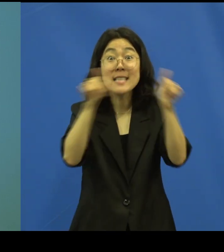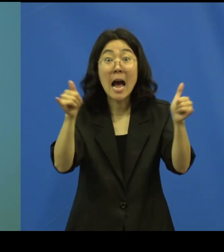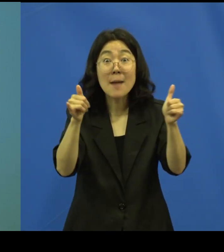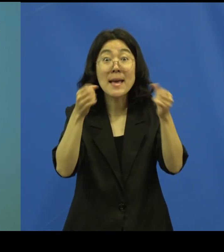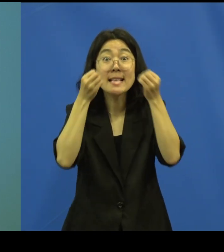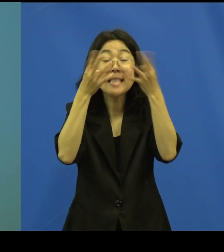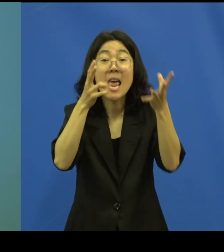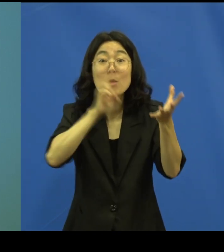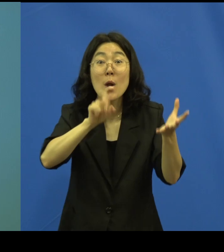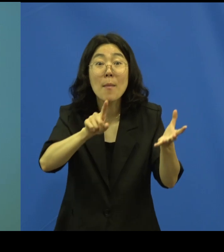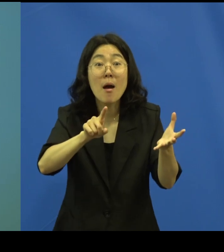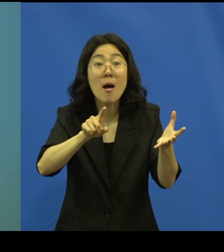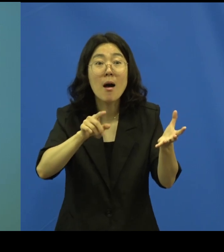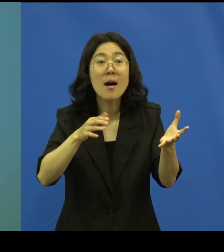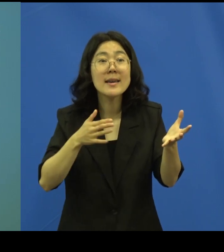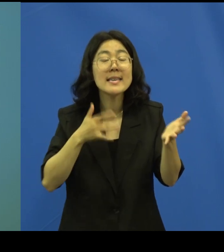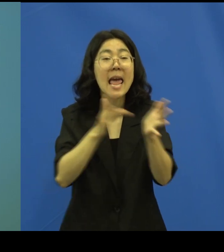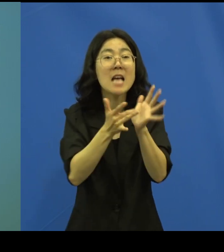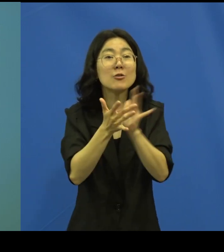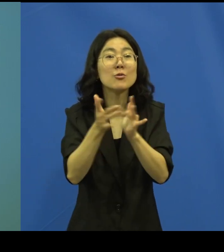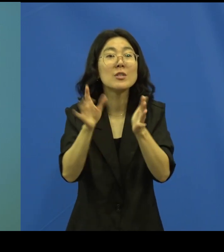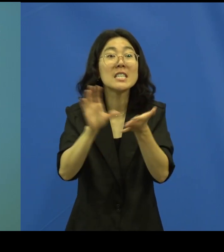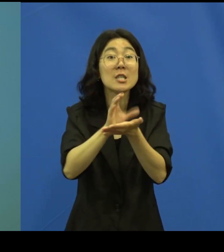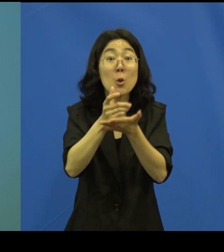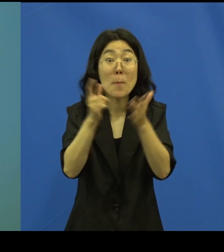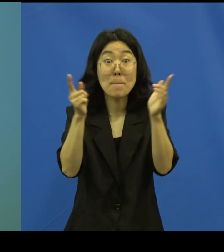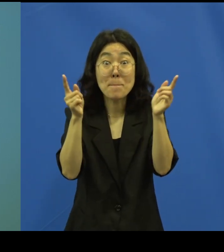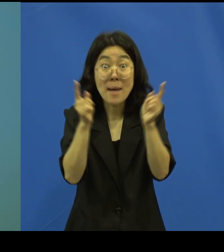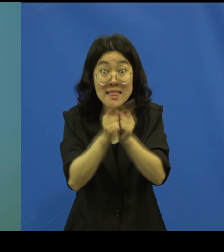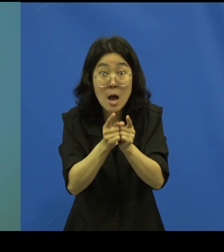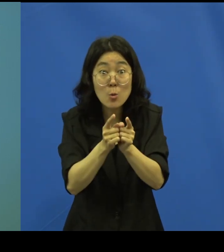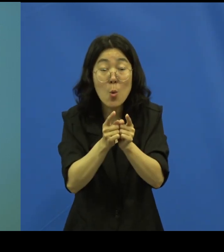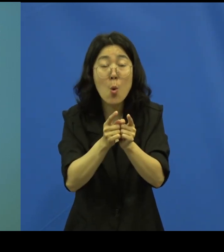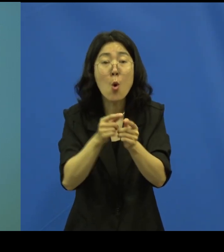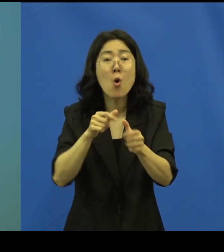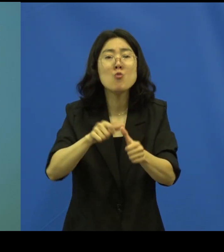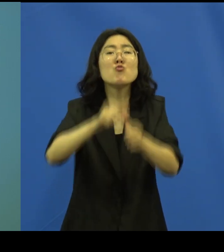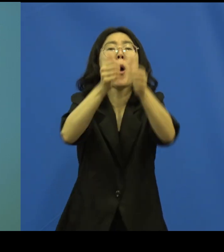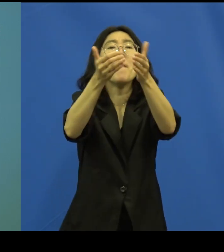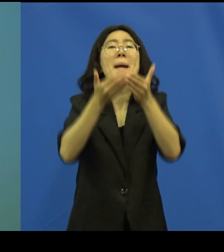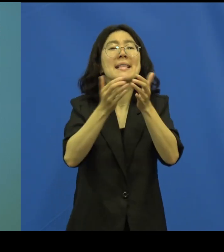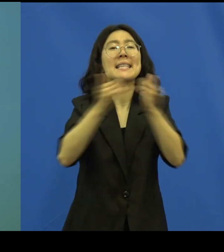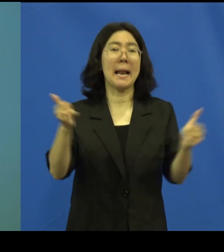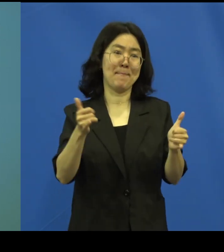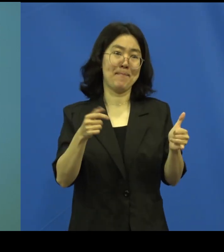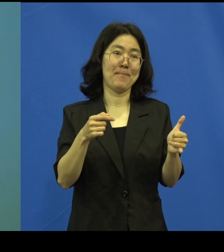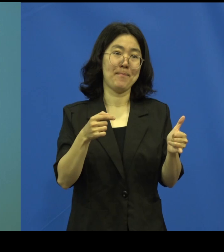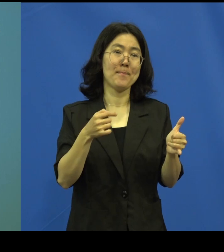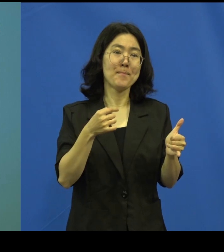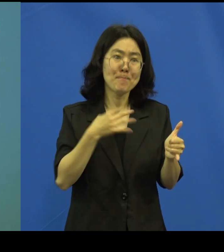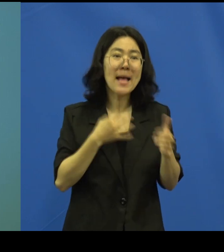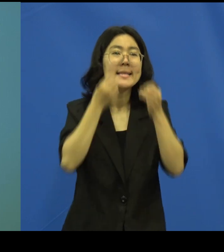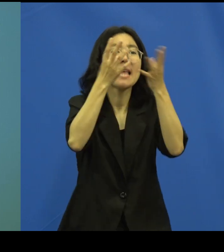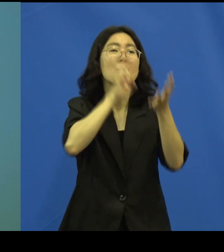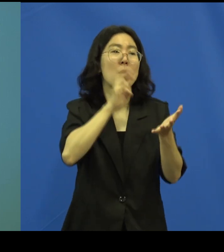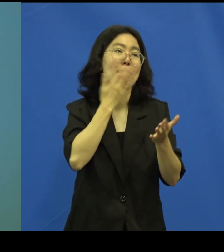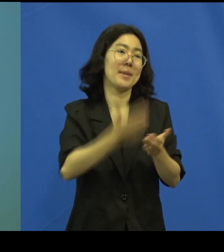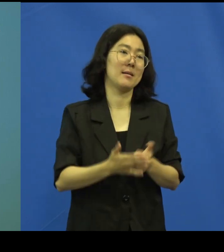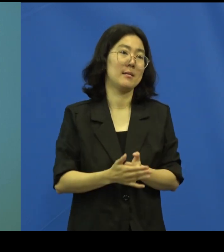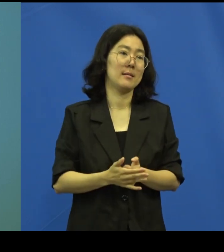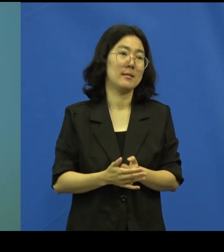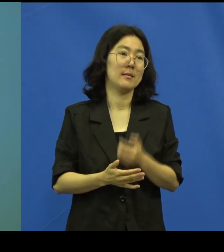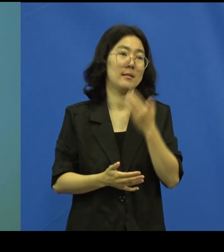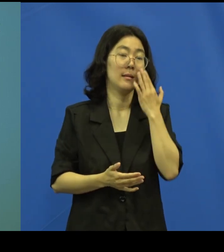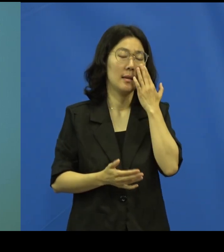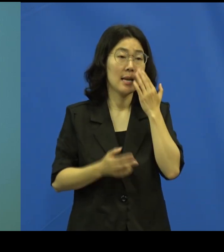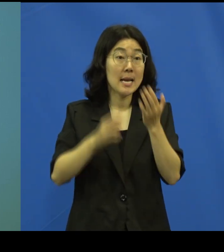부를 수 있는 노래. 그래서 이 새 노래의 특징은 노래의 중심이 그리스도입니다. 찬양을